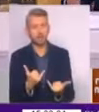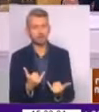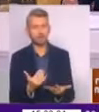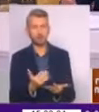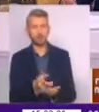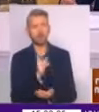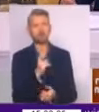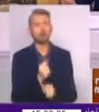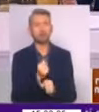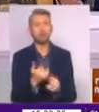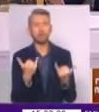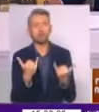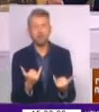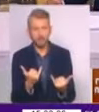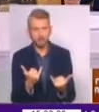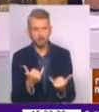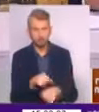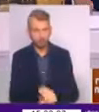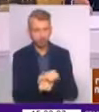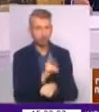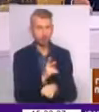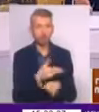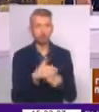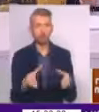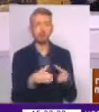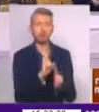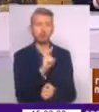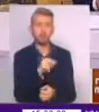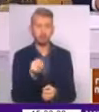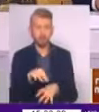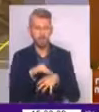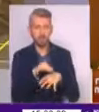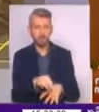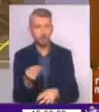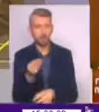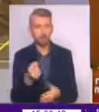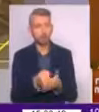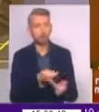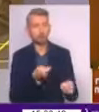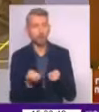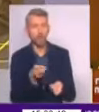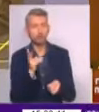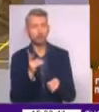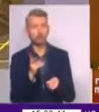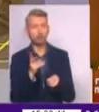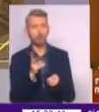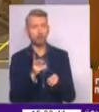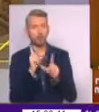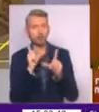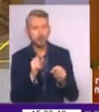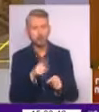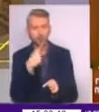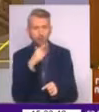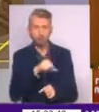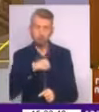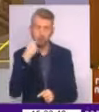хто робить зараз протести? Частина партії БПП, які привели Порошенка до влади, які їздили, переконували, що він найкращий